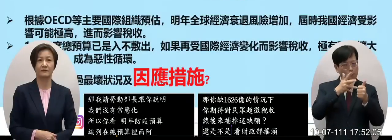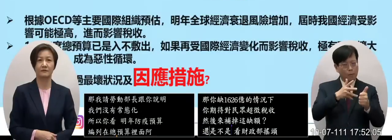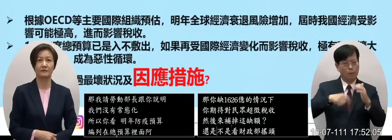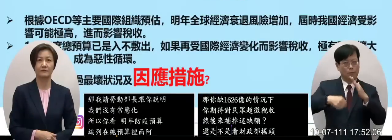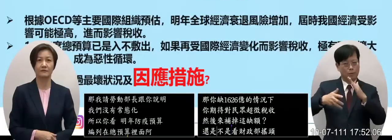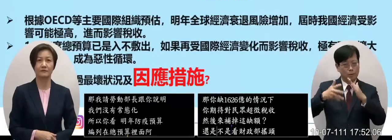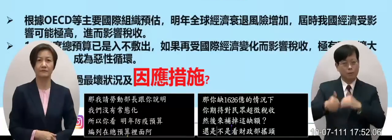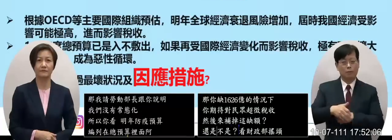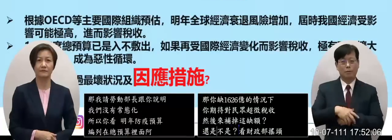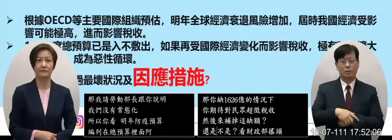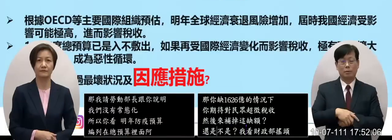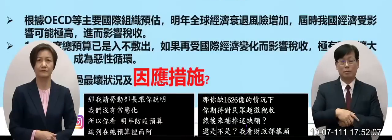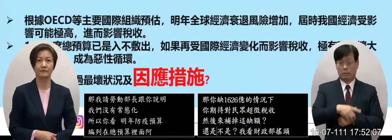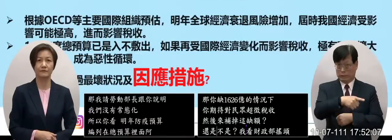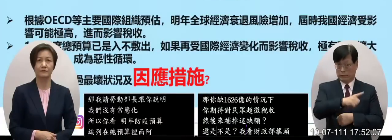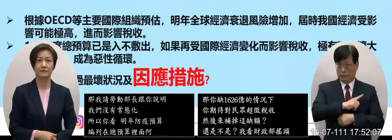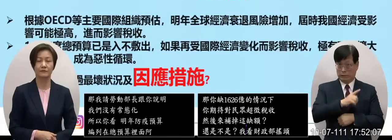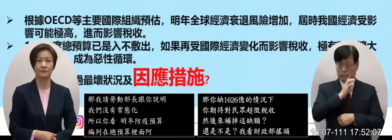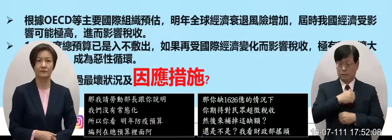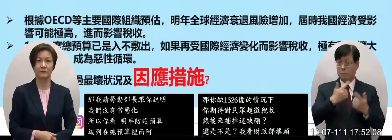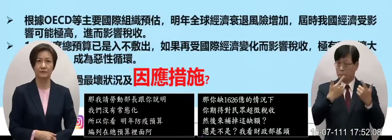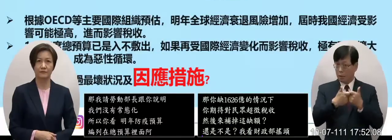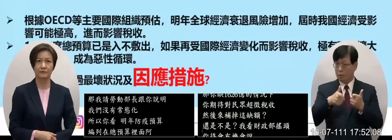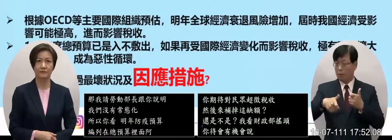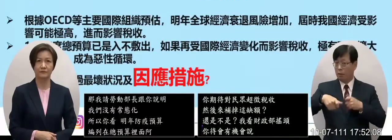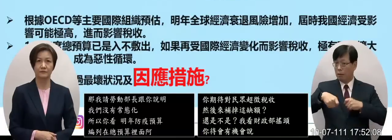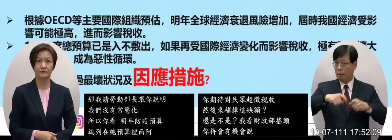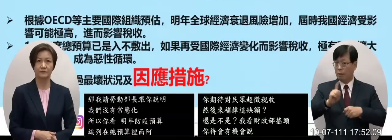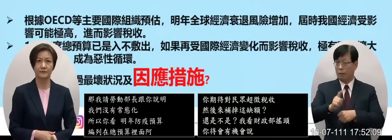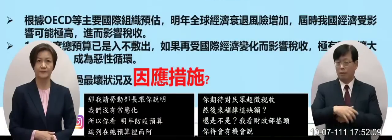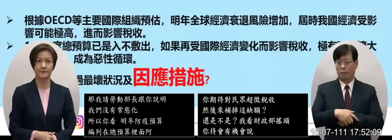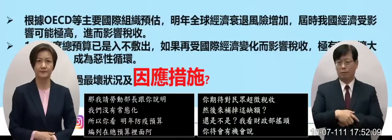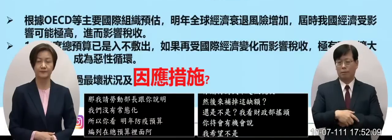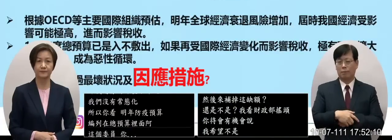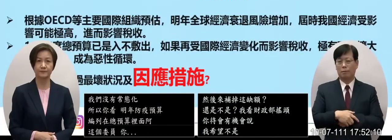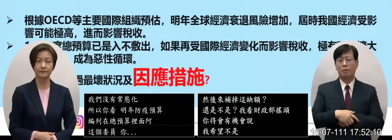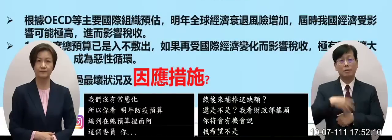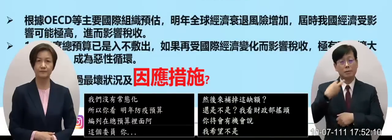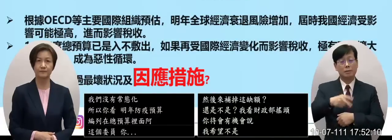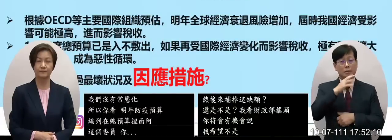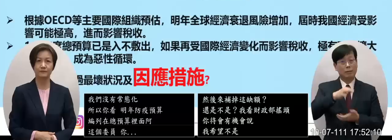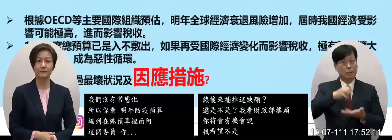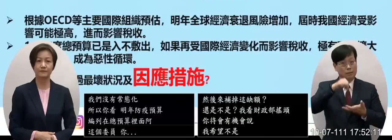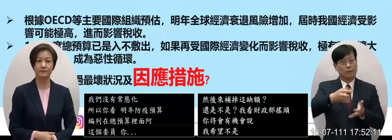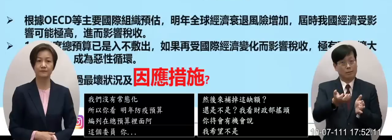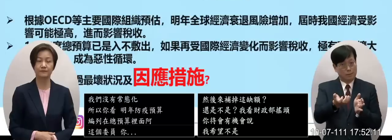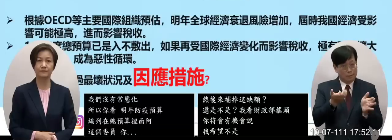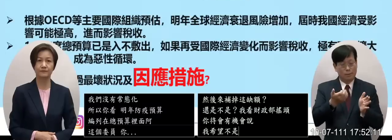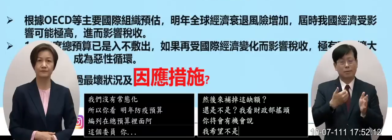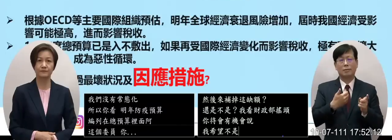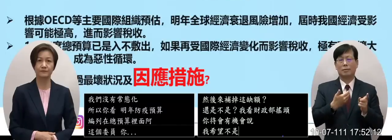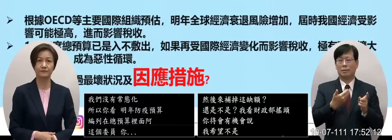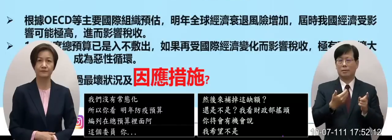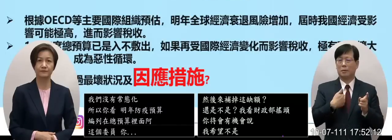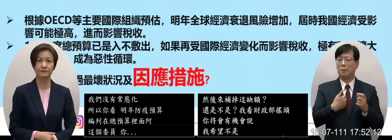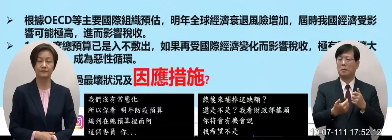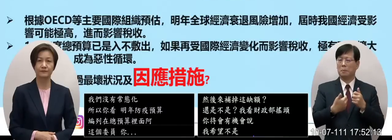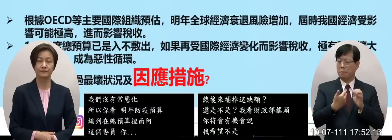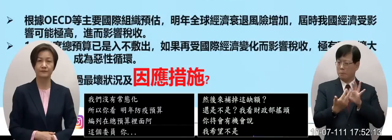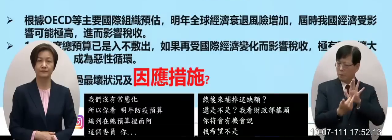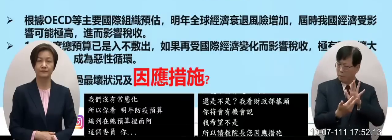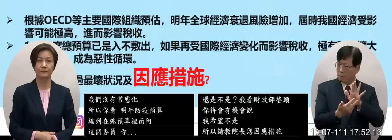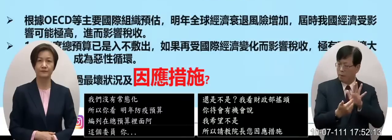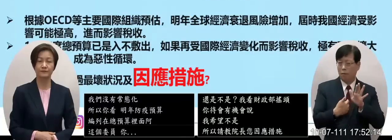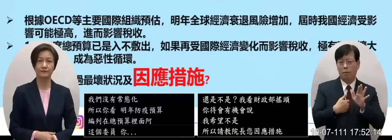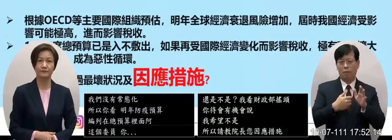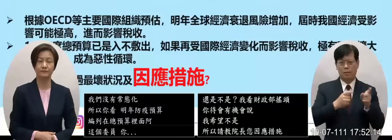院长的是您的这个因应措施了哈。但是我在讲你因应措施之前，请容我解释一下，你